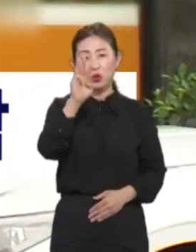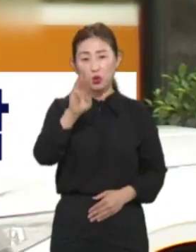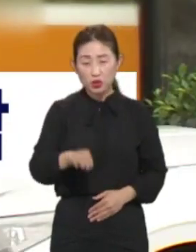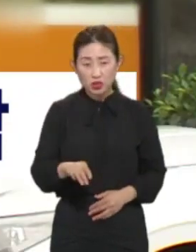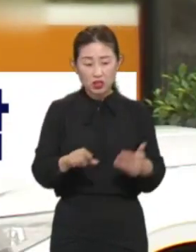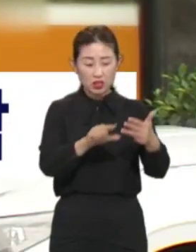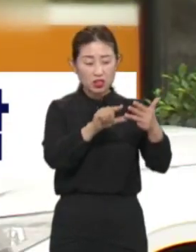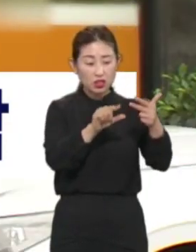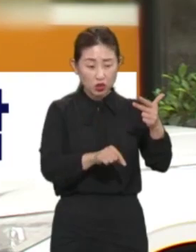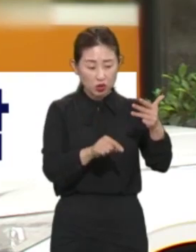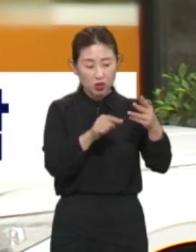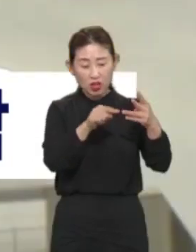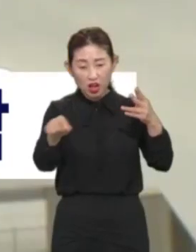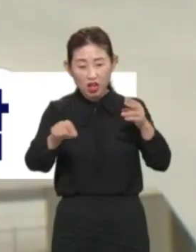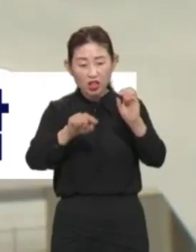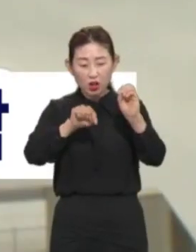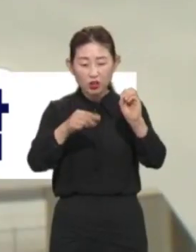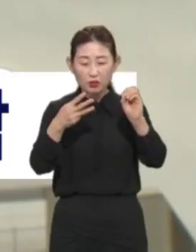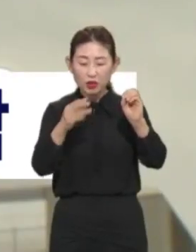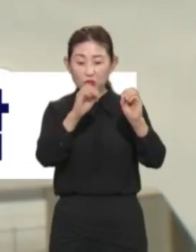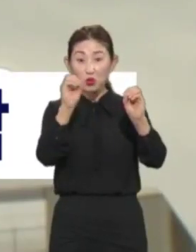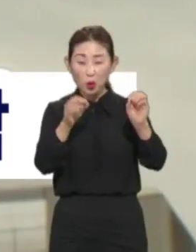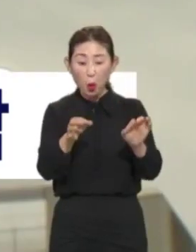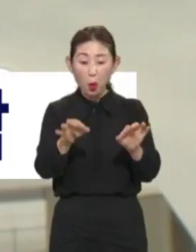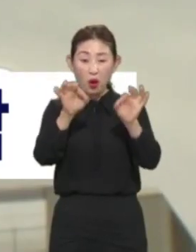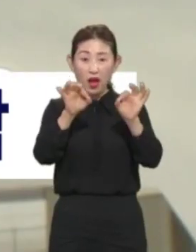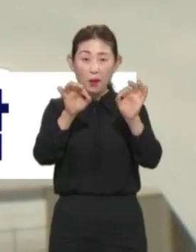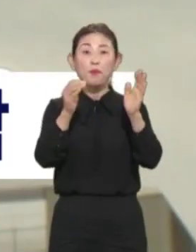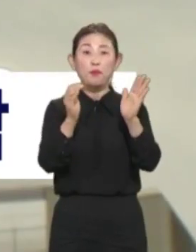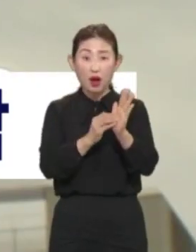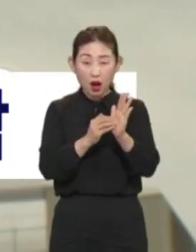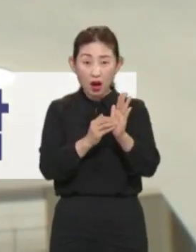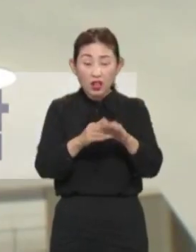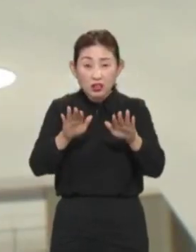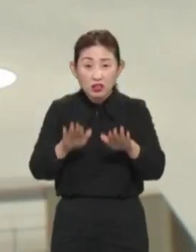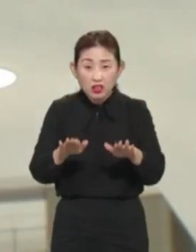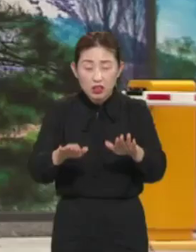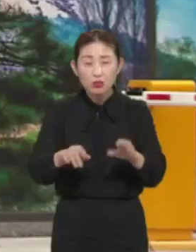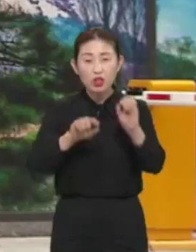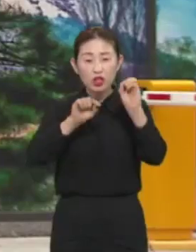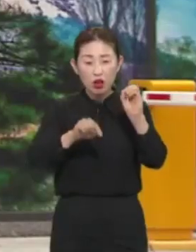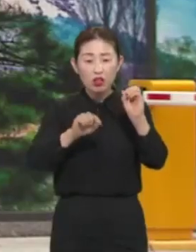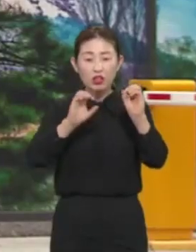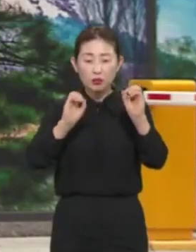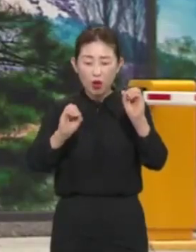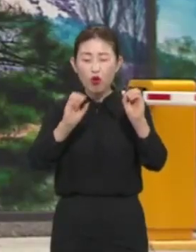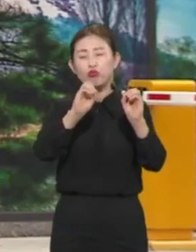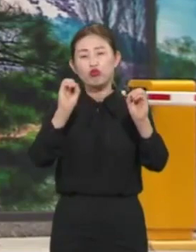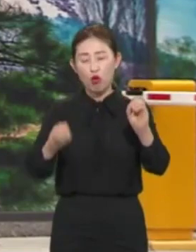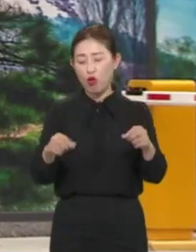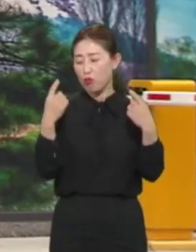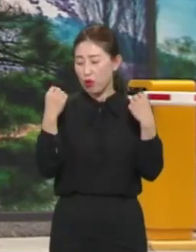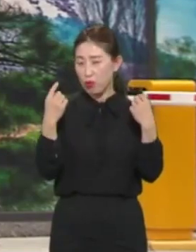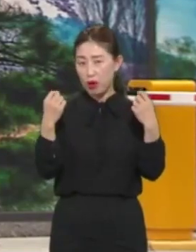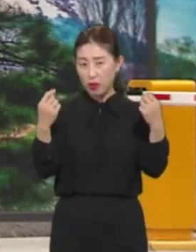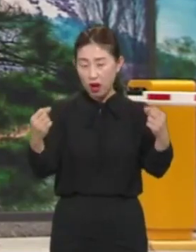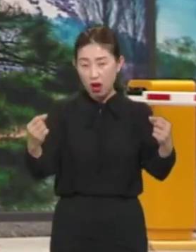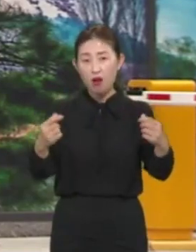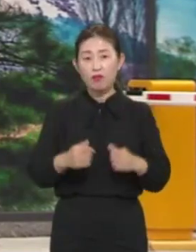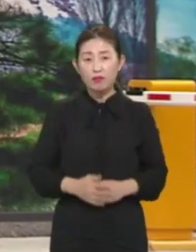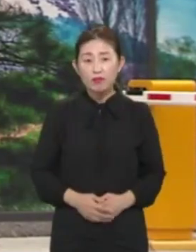셋째 주 0.3% 오르며 올해 최대 상승폭을 기록한 세종시는 0.0%를 기록하며 25주